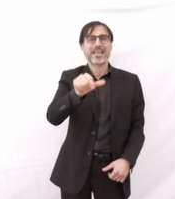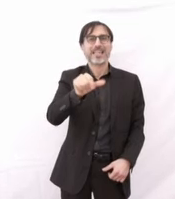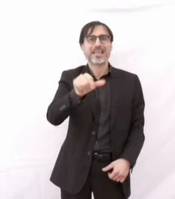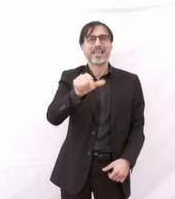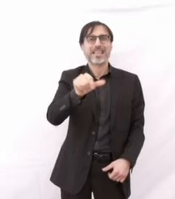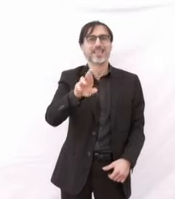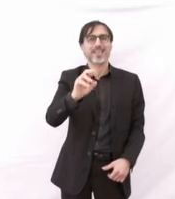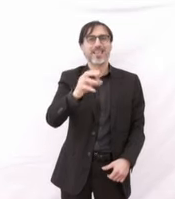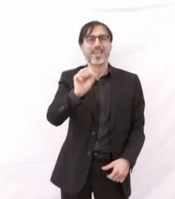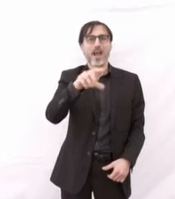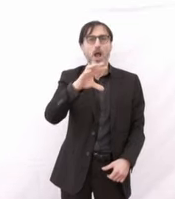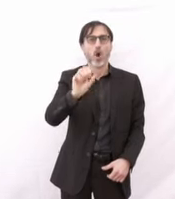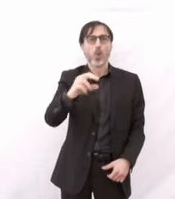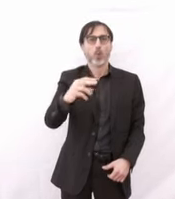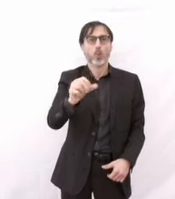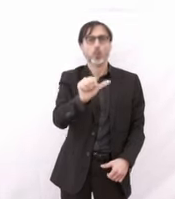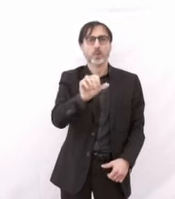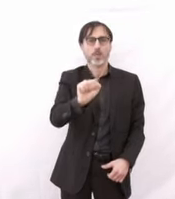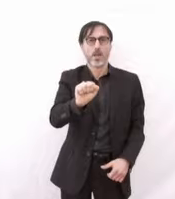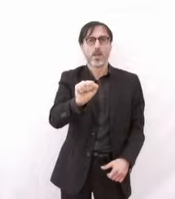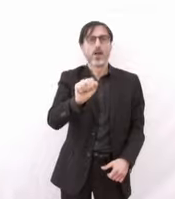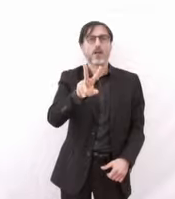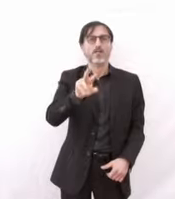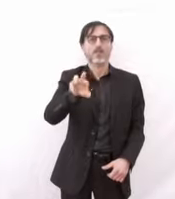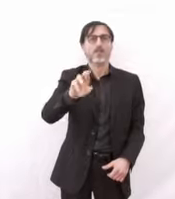Siracusa, Alberto Varone,